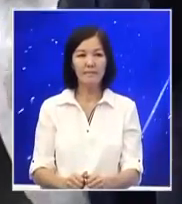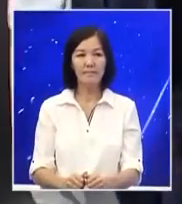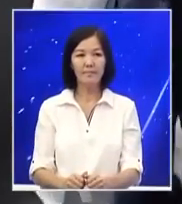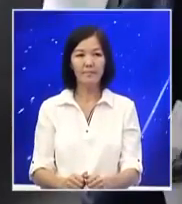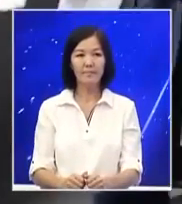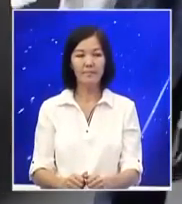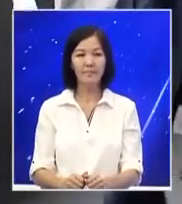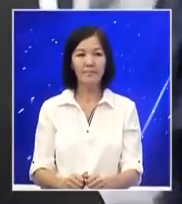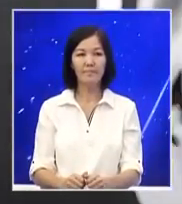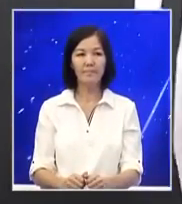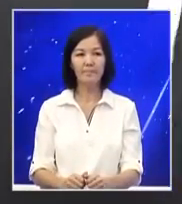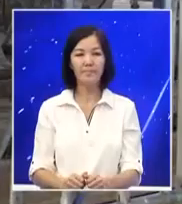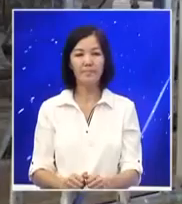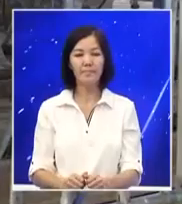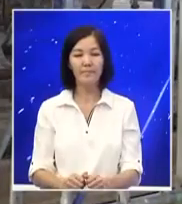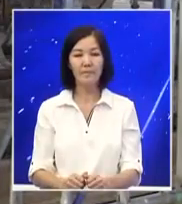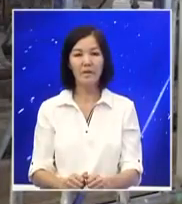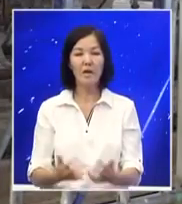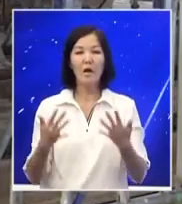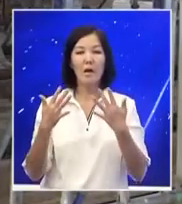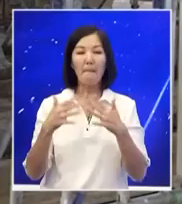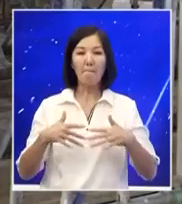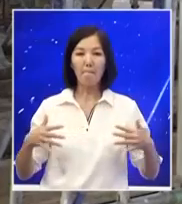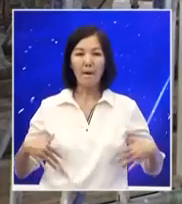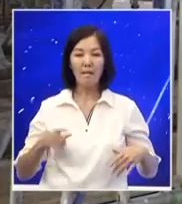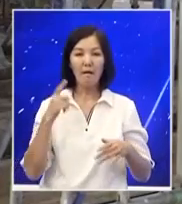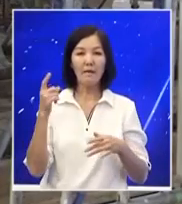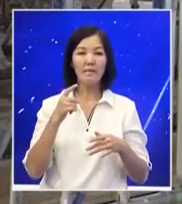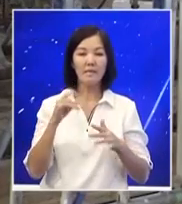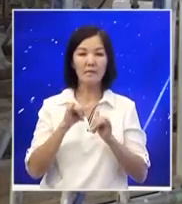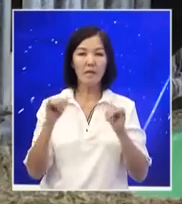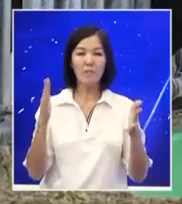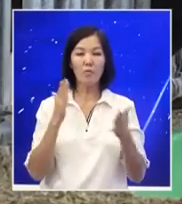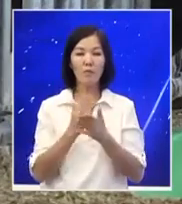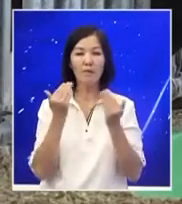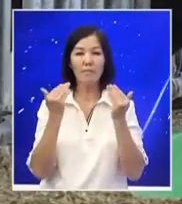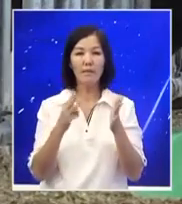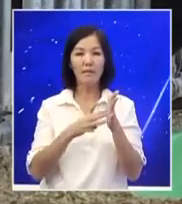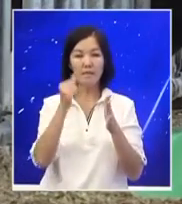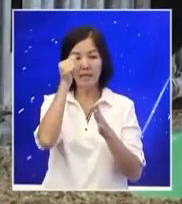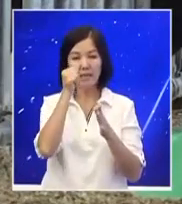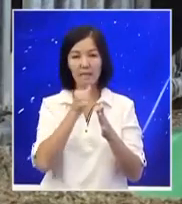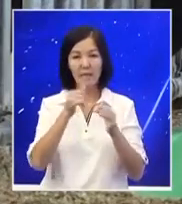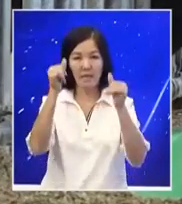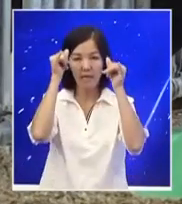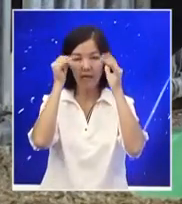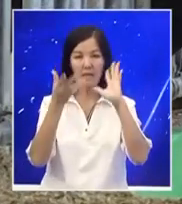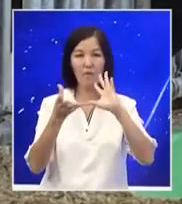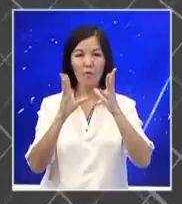тебя? Мал шаруашылығында да серпінді даму бар. Биылғы 8 айдақ мүйізді ірі қара